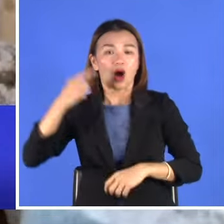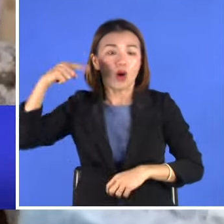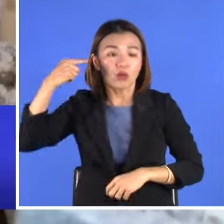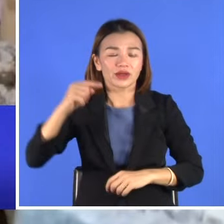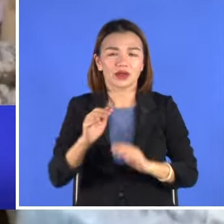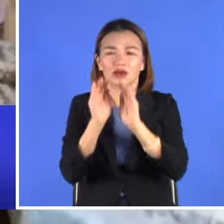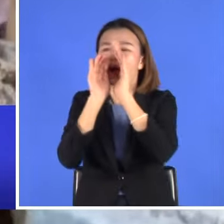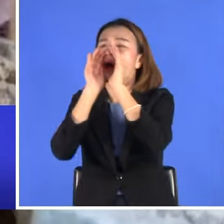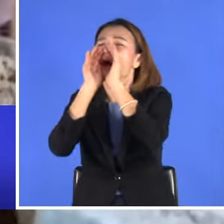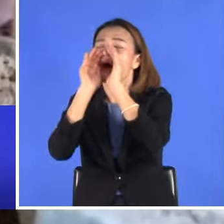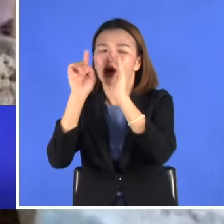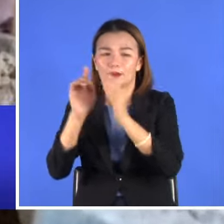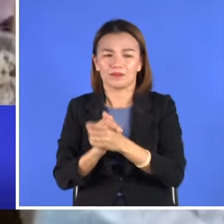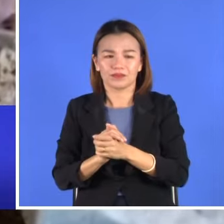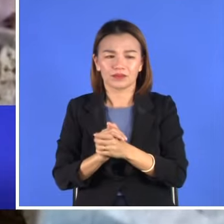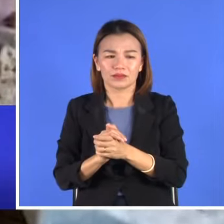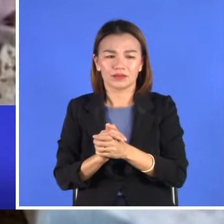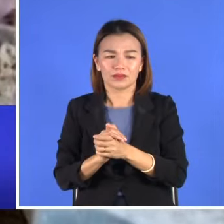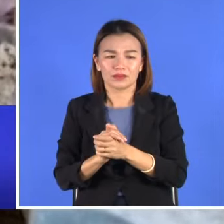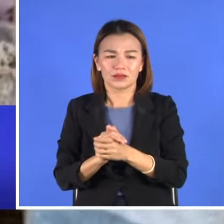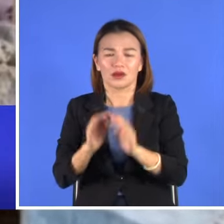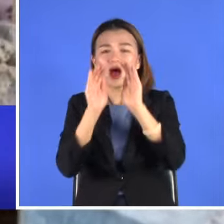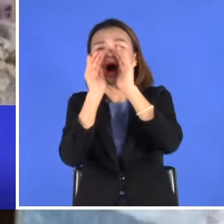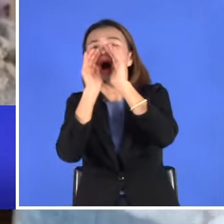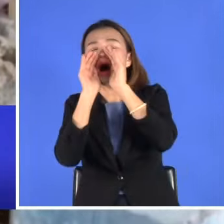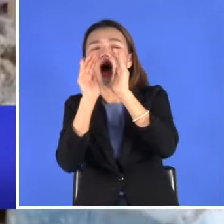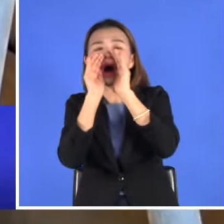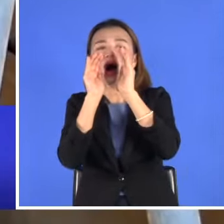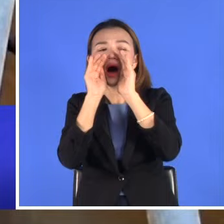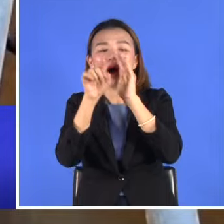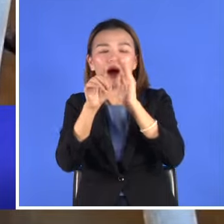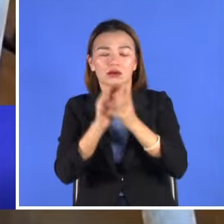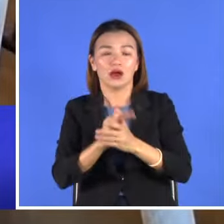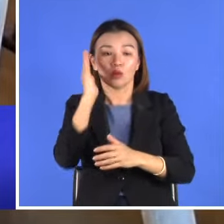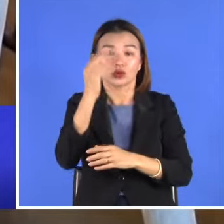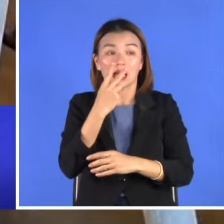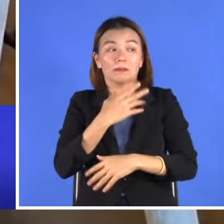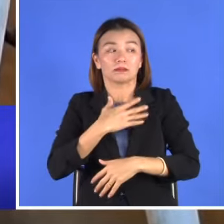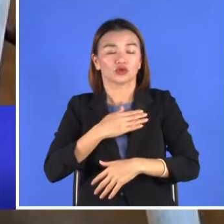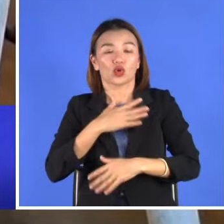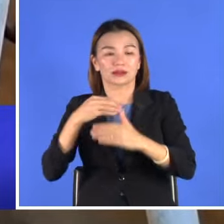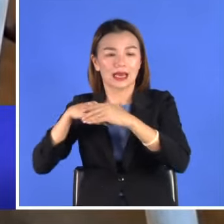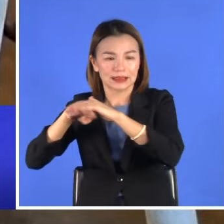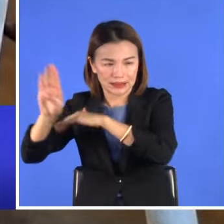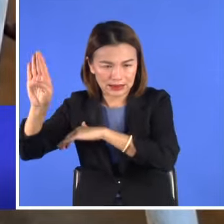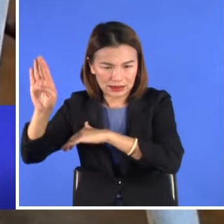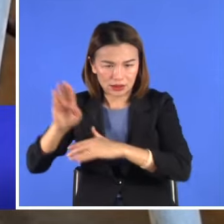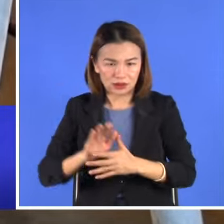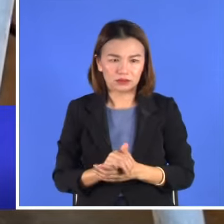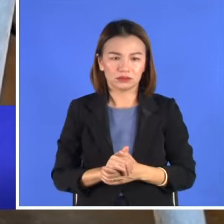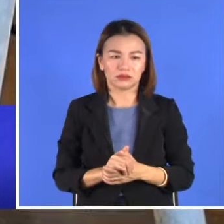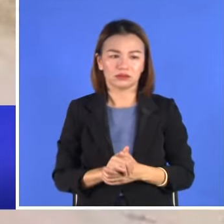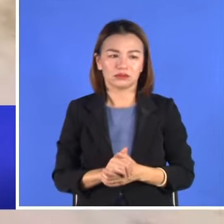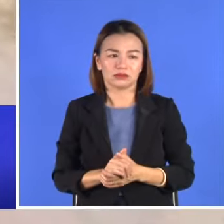ตะโกนเรียกดังๆตะโกนส่งเสียงดังๆเพื่อให้คนก่อเหตุตกใจแล้วก็หนีไปนะคะทีนี้